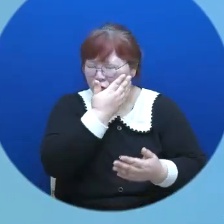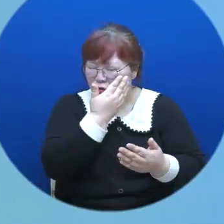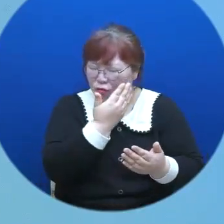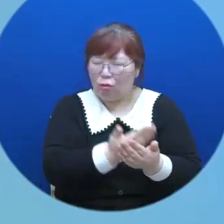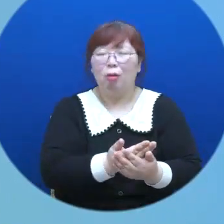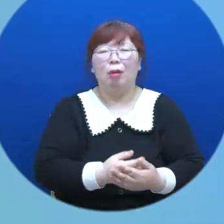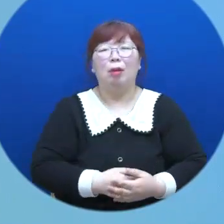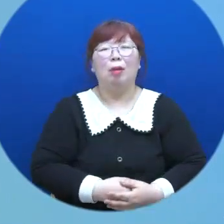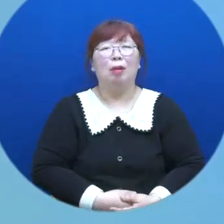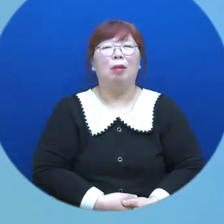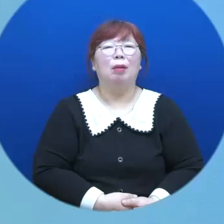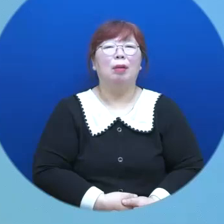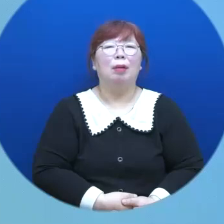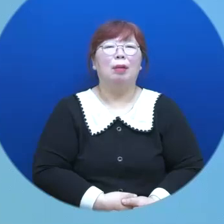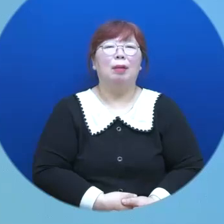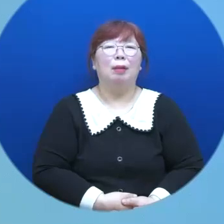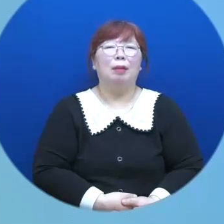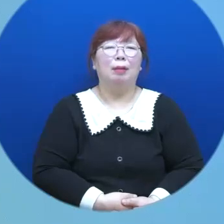사실이 있어요. 뭐요?